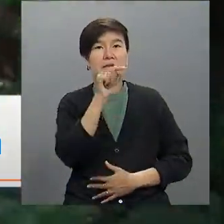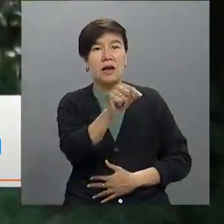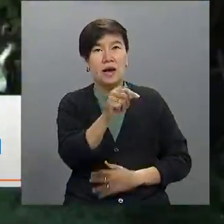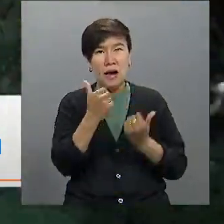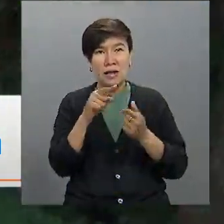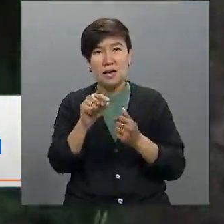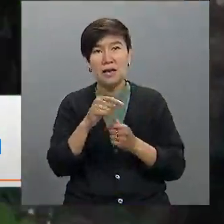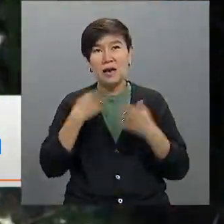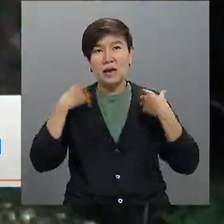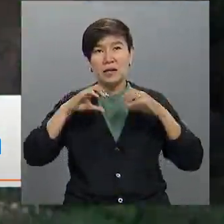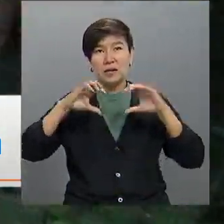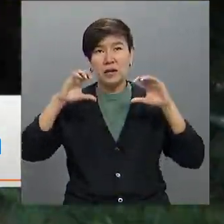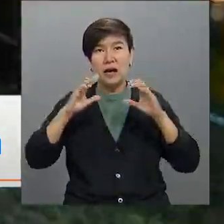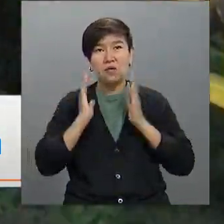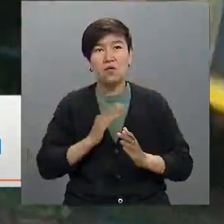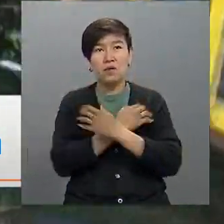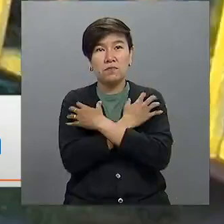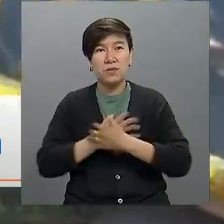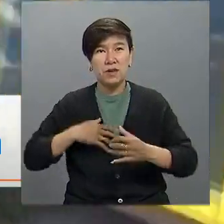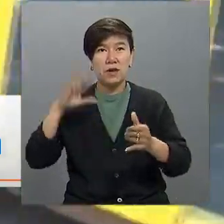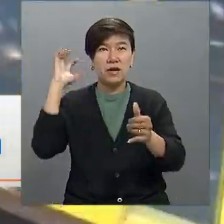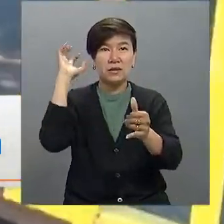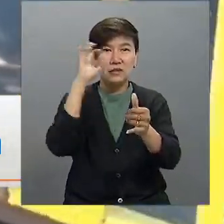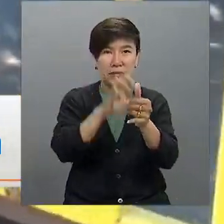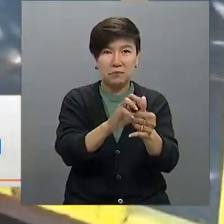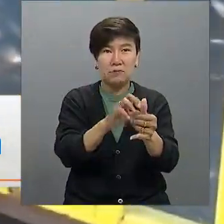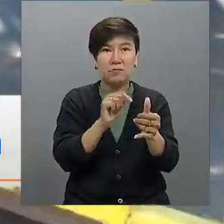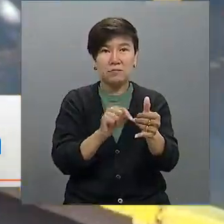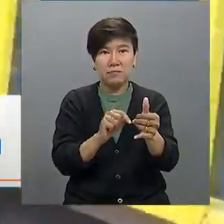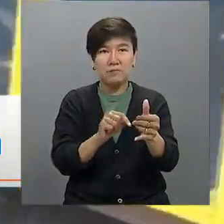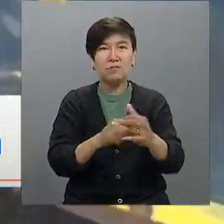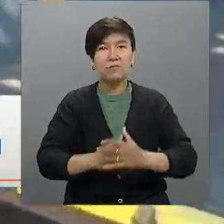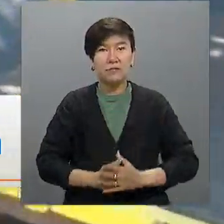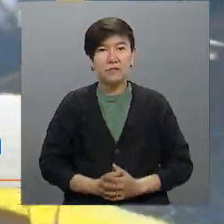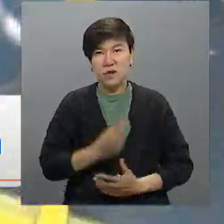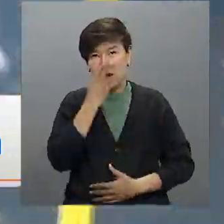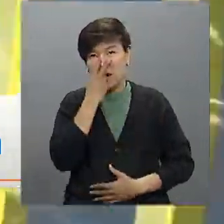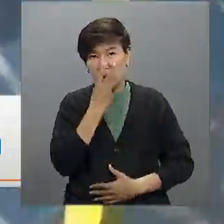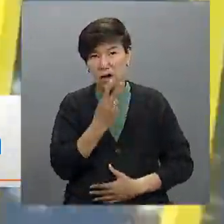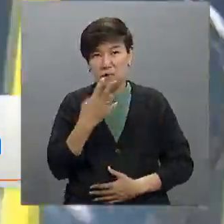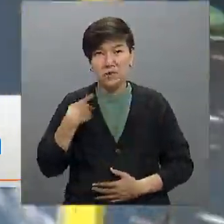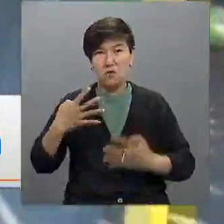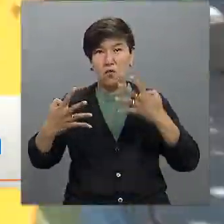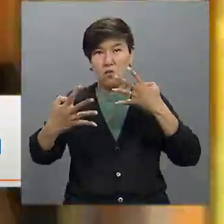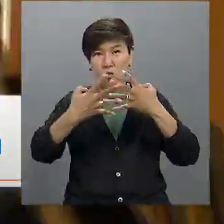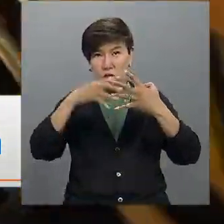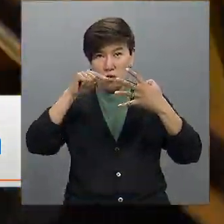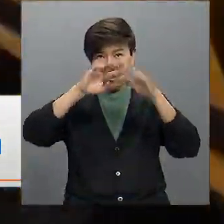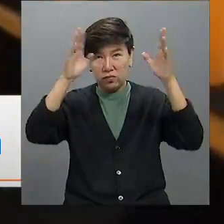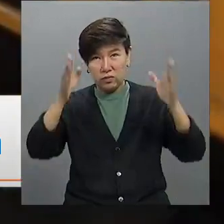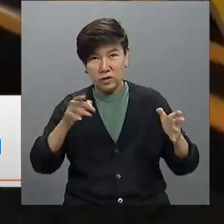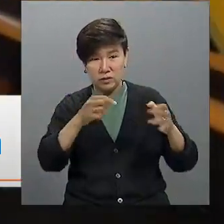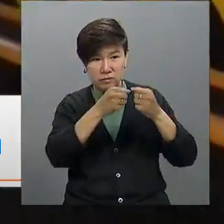มแพทย์เขาก็เอากรงดักสัตว์ไปเลยนะคะเตรียมที่จะดักหมีกันเนี่ยนะคะทีนี้ขณะที่กำลังวางแผนเนี่ยก็พบหมี